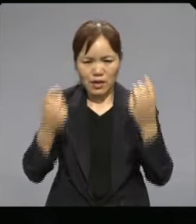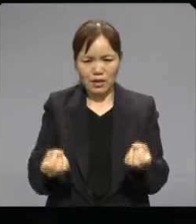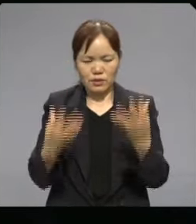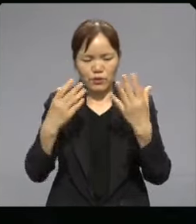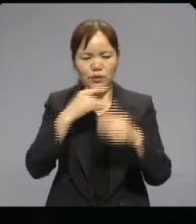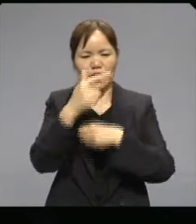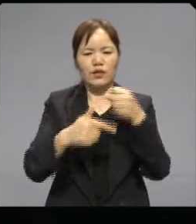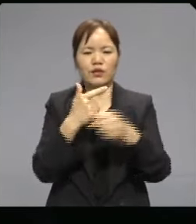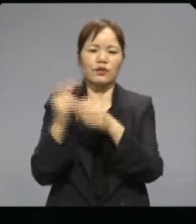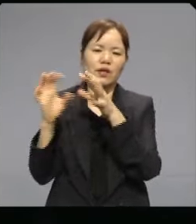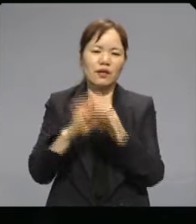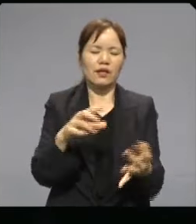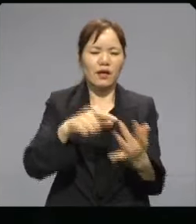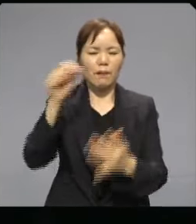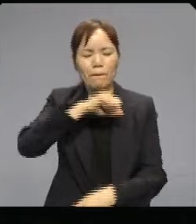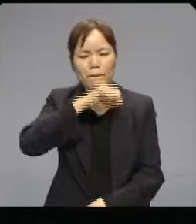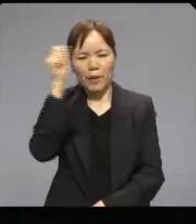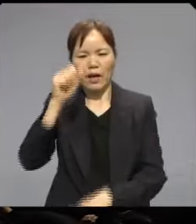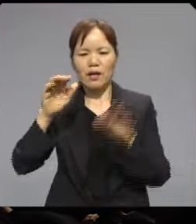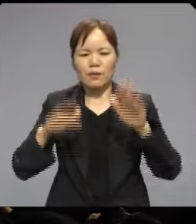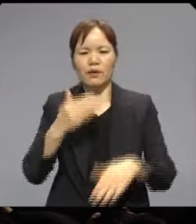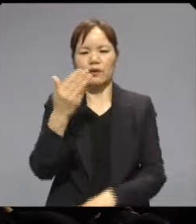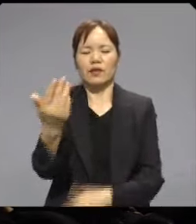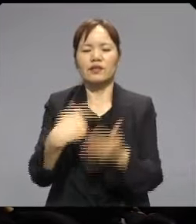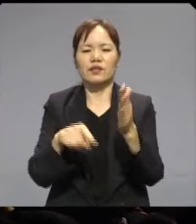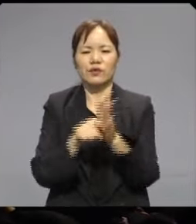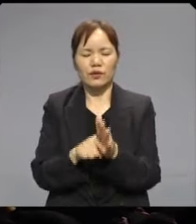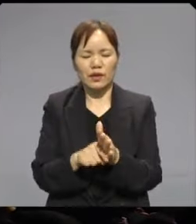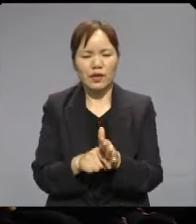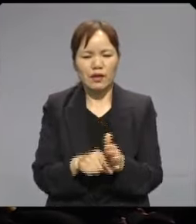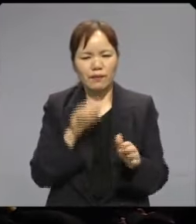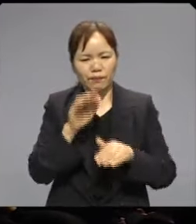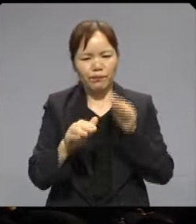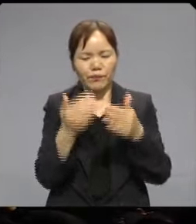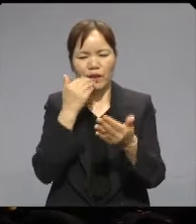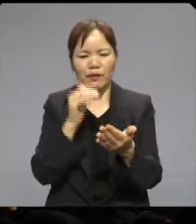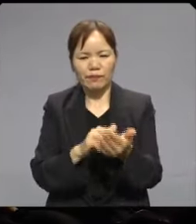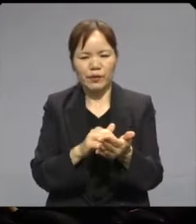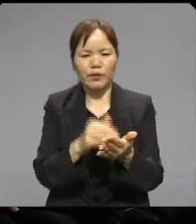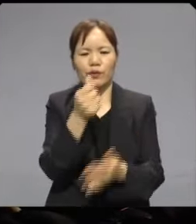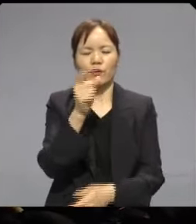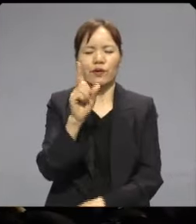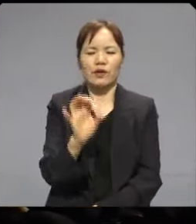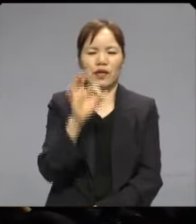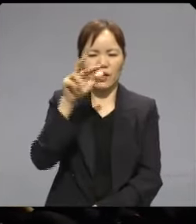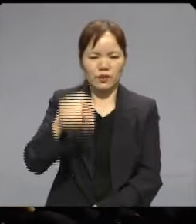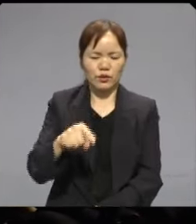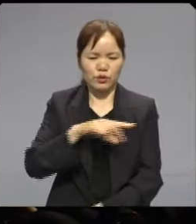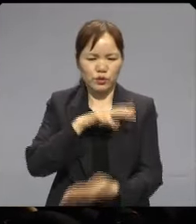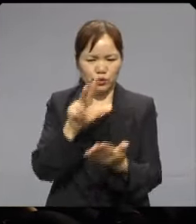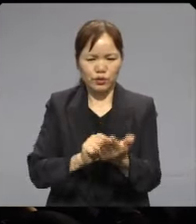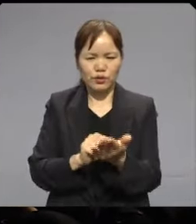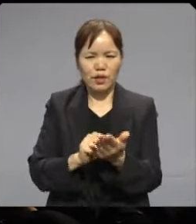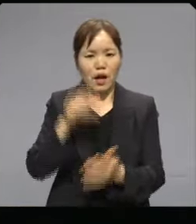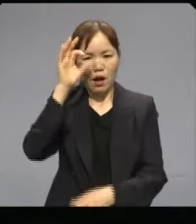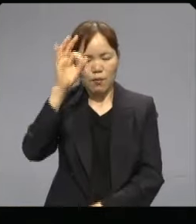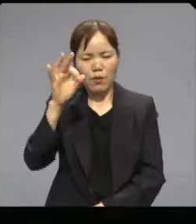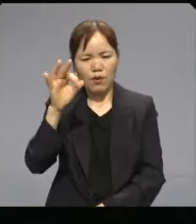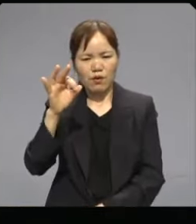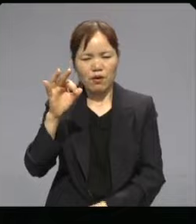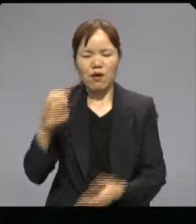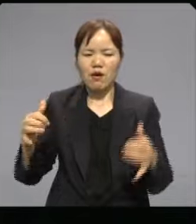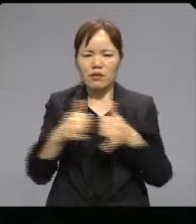선정된 행주문화제는 이번에 당신을 위한 디딤돌 행주를 슬로건으로 다양한 볼거리와 공연, 전시, 체험 행사